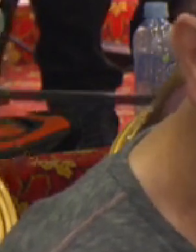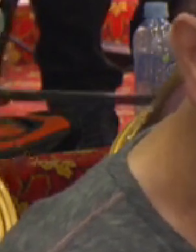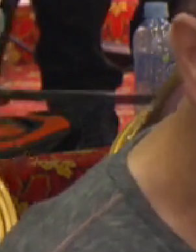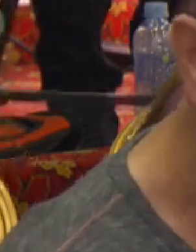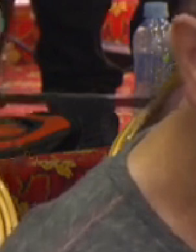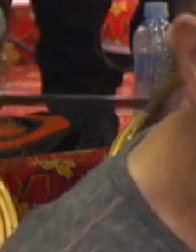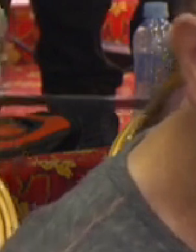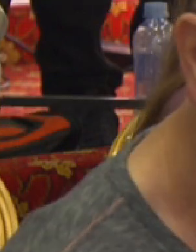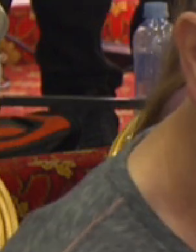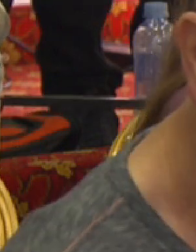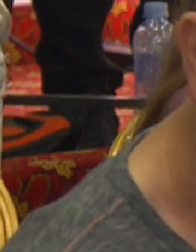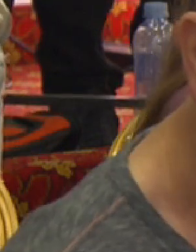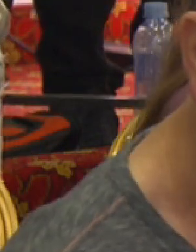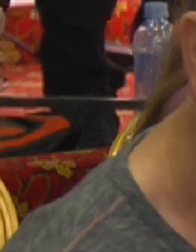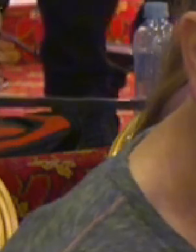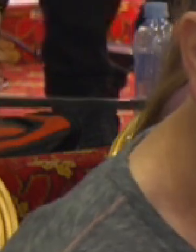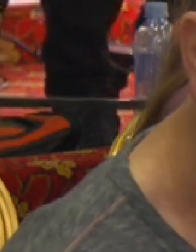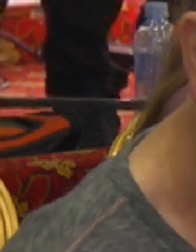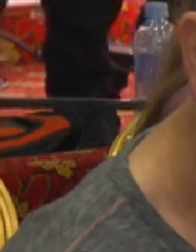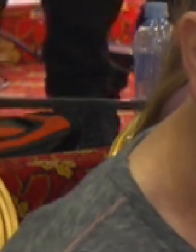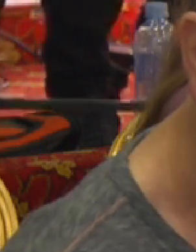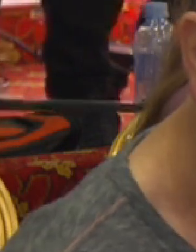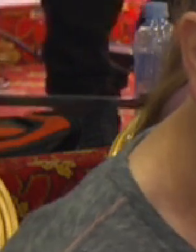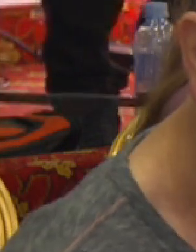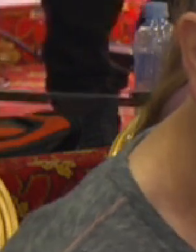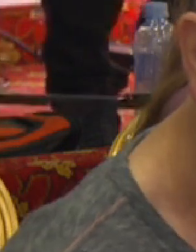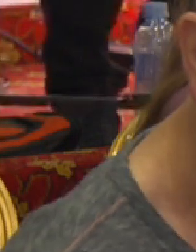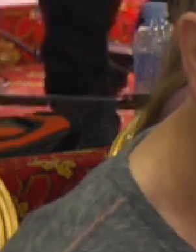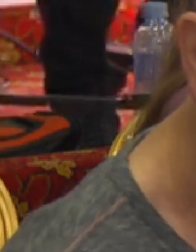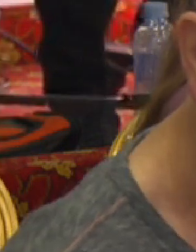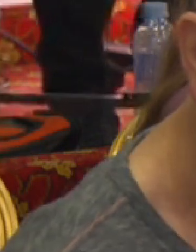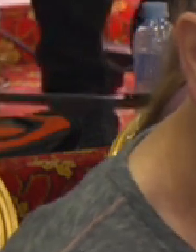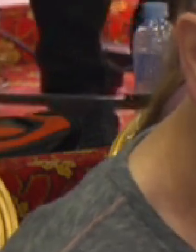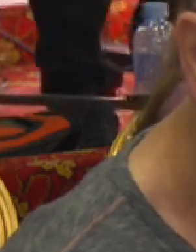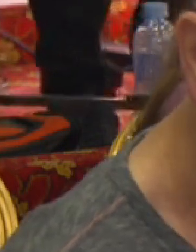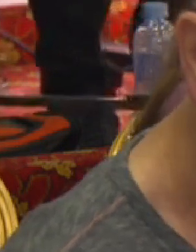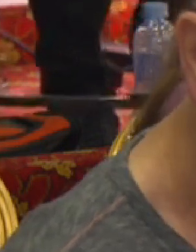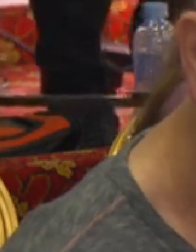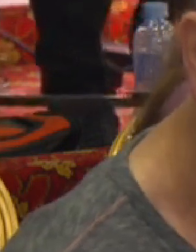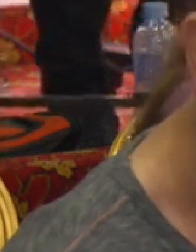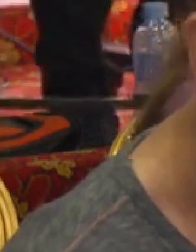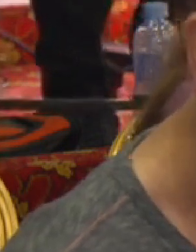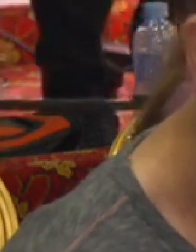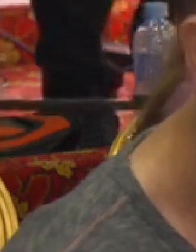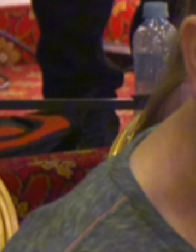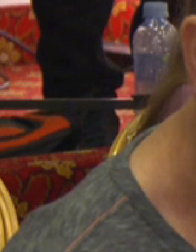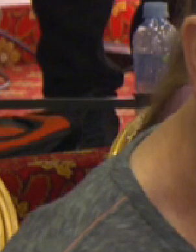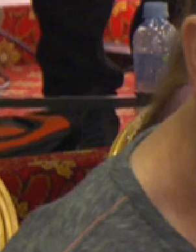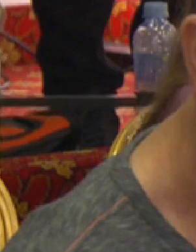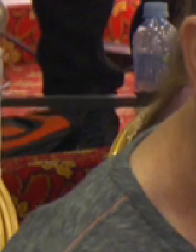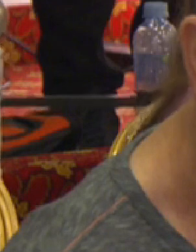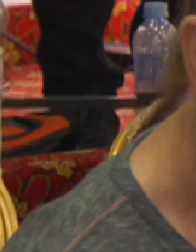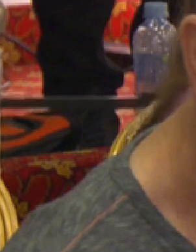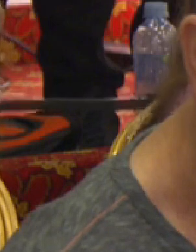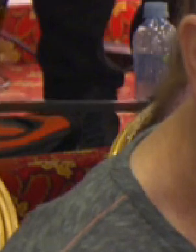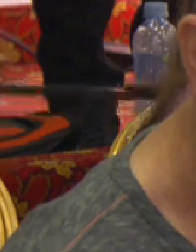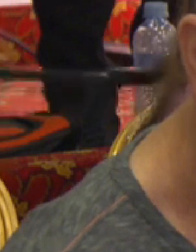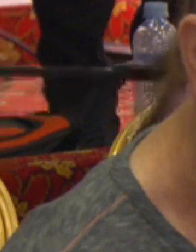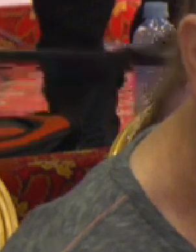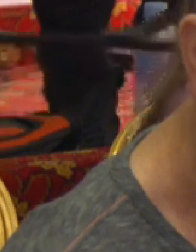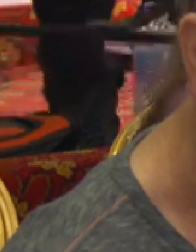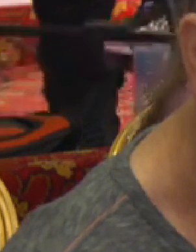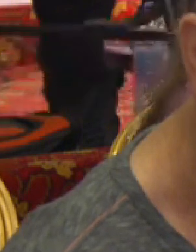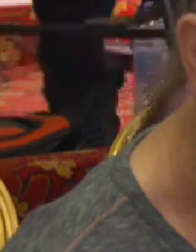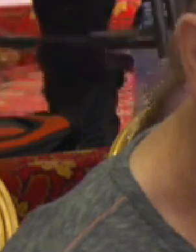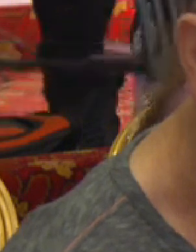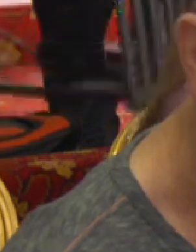долж коридорот 10 ќе биде приоритет и дека најверојатно ќе се потрудите да обезбедите пари во овој дел. И второто прашање ми е,